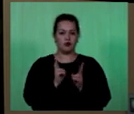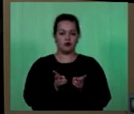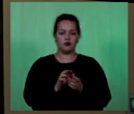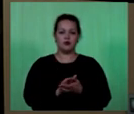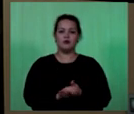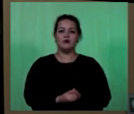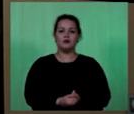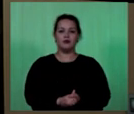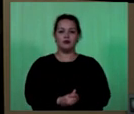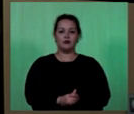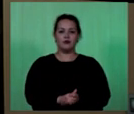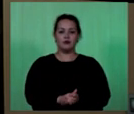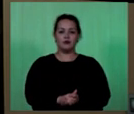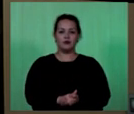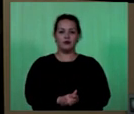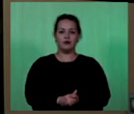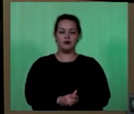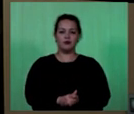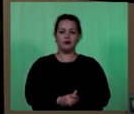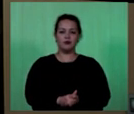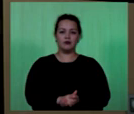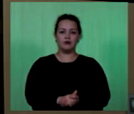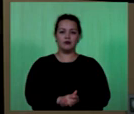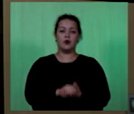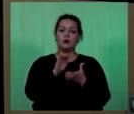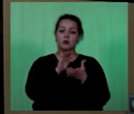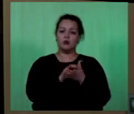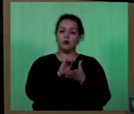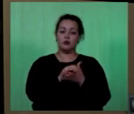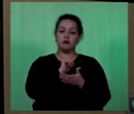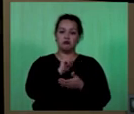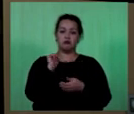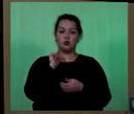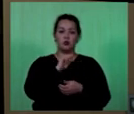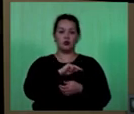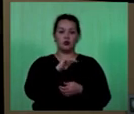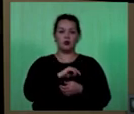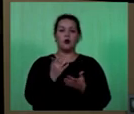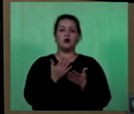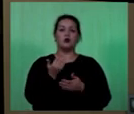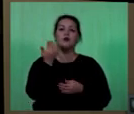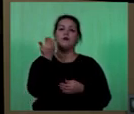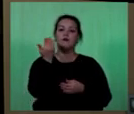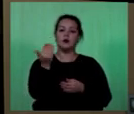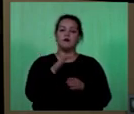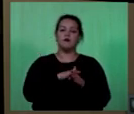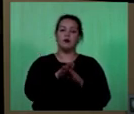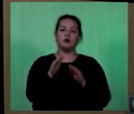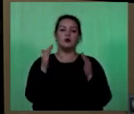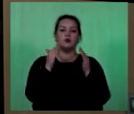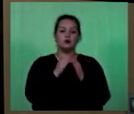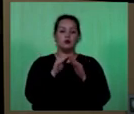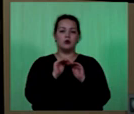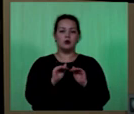мы познакомимся самостоятельной работой которую вы выполните дома